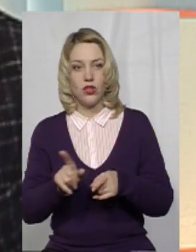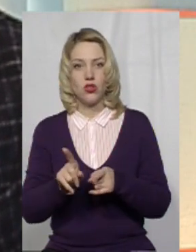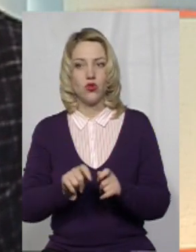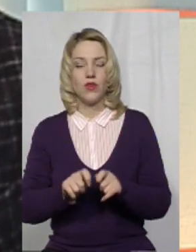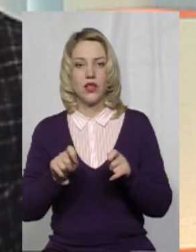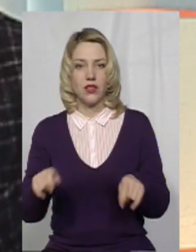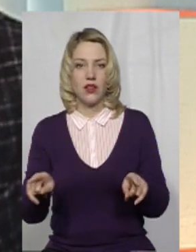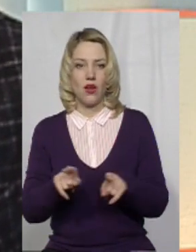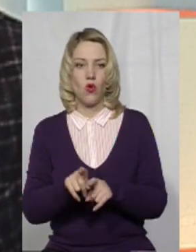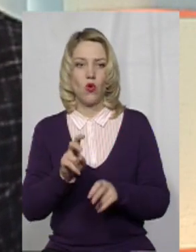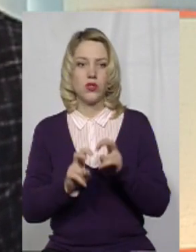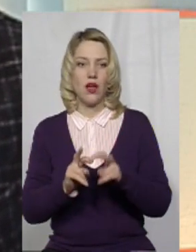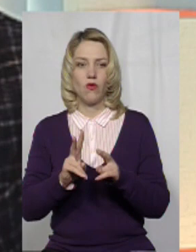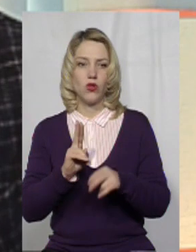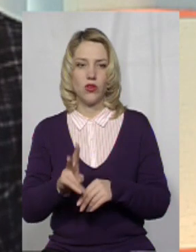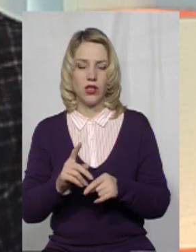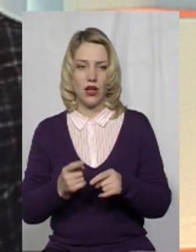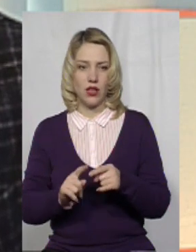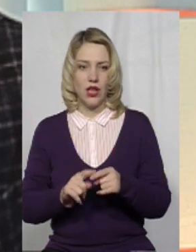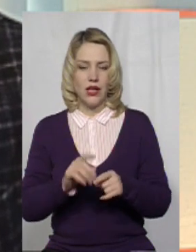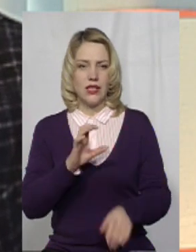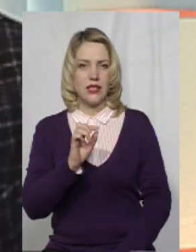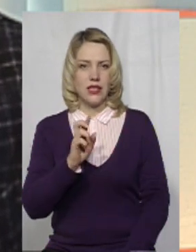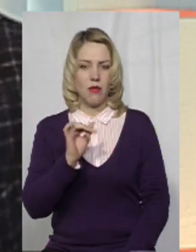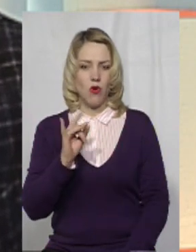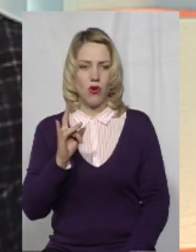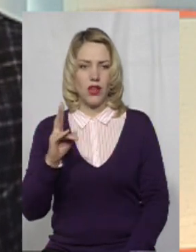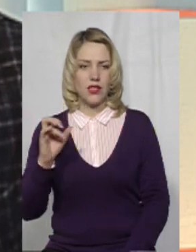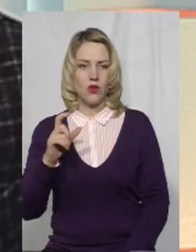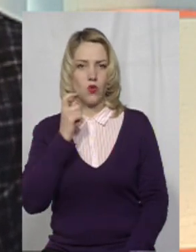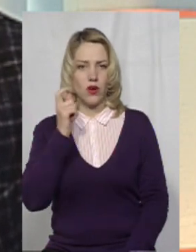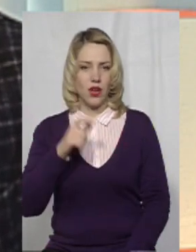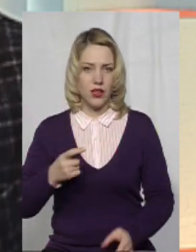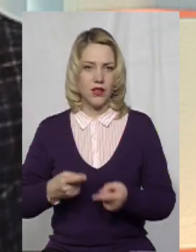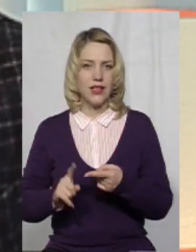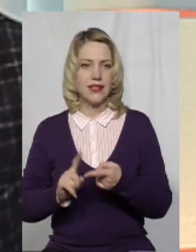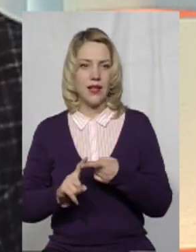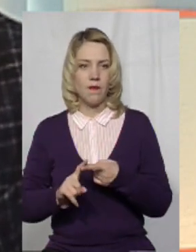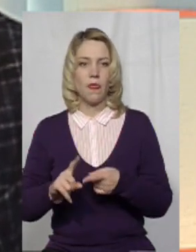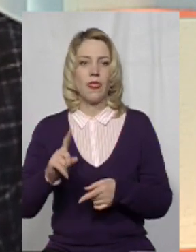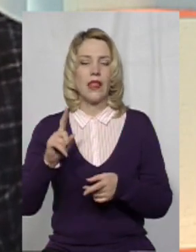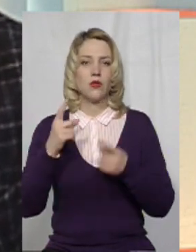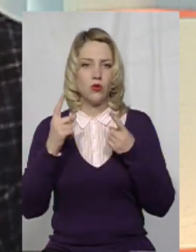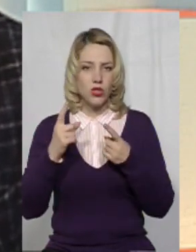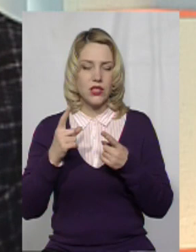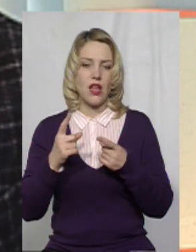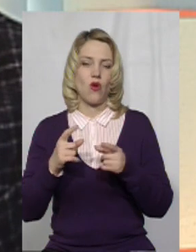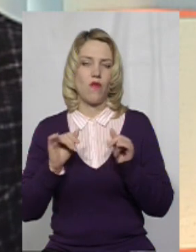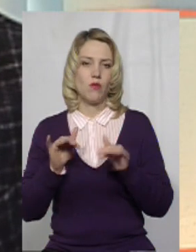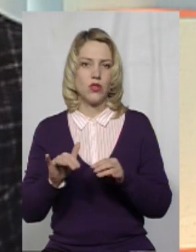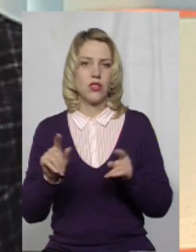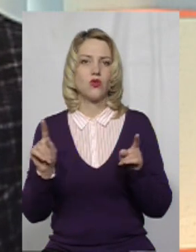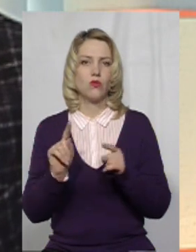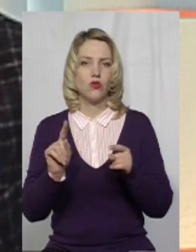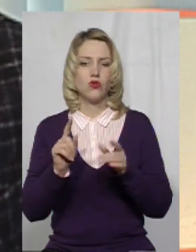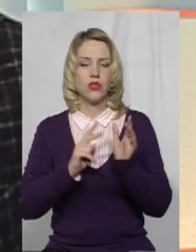відкриття такого заводу, як «Сибордне Україна», корпорації «Sumitomo Electric», це дуже знаковий процес. Чому? Тому